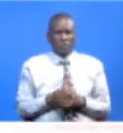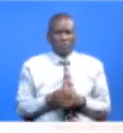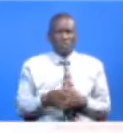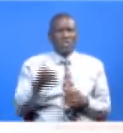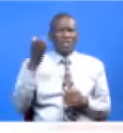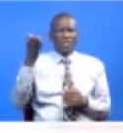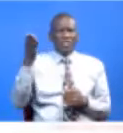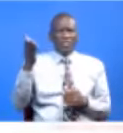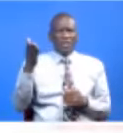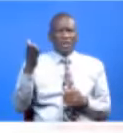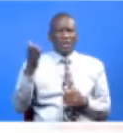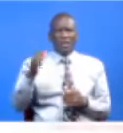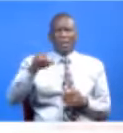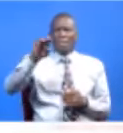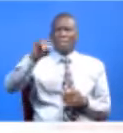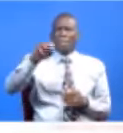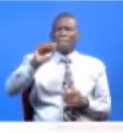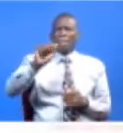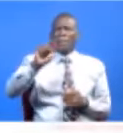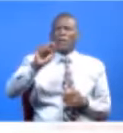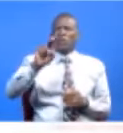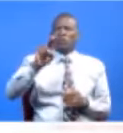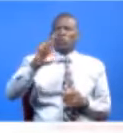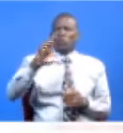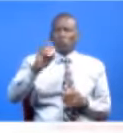pale katika Matulo.